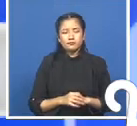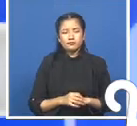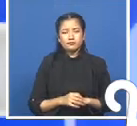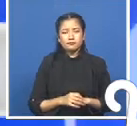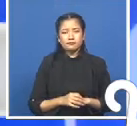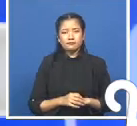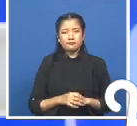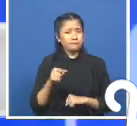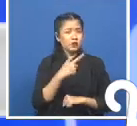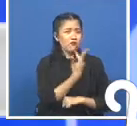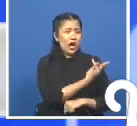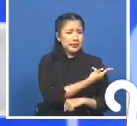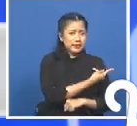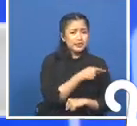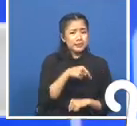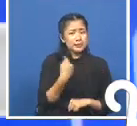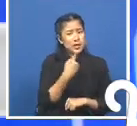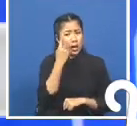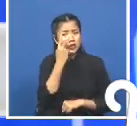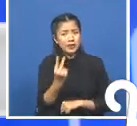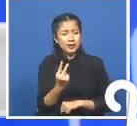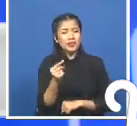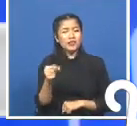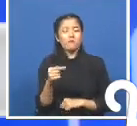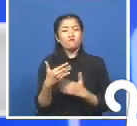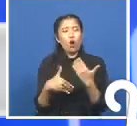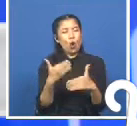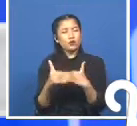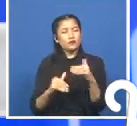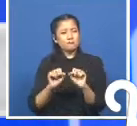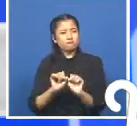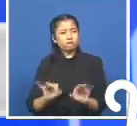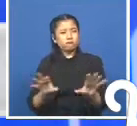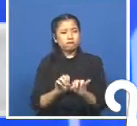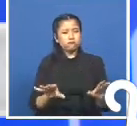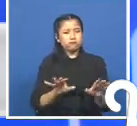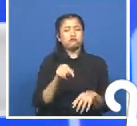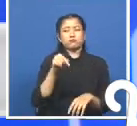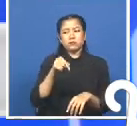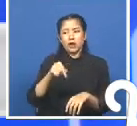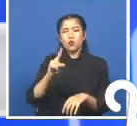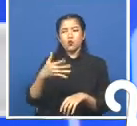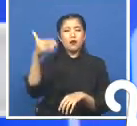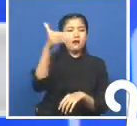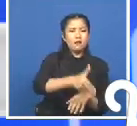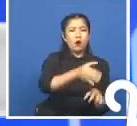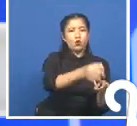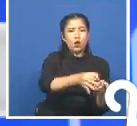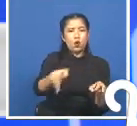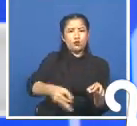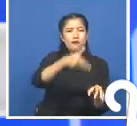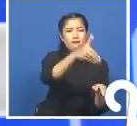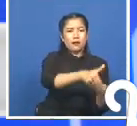Iya, saudara, vaksin Sinovac seperti yang kita lihat tadi sudah dalam proses distribusi, beberapa bahkan sudah sampai di kota tujuan. Segera